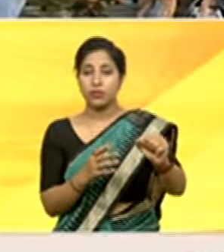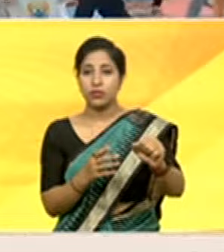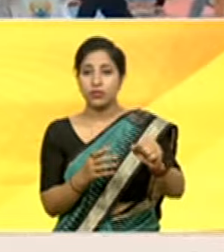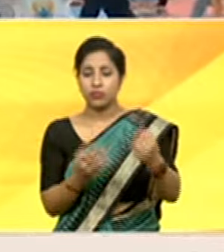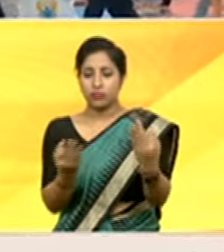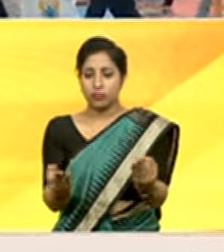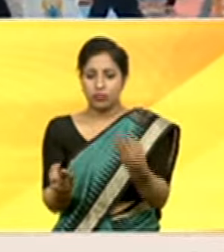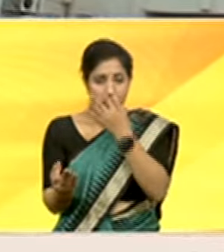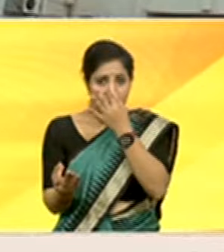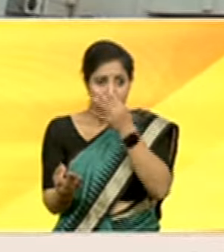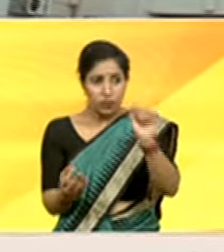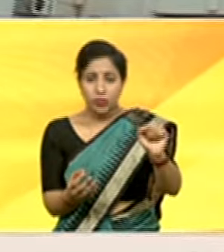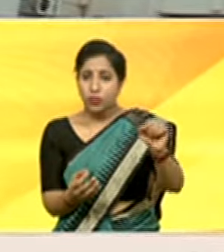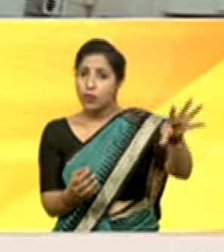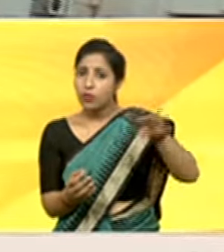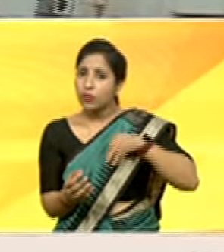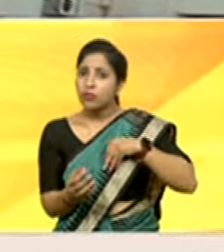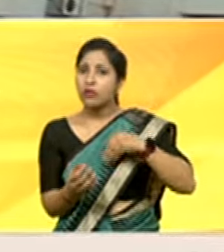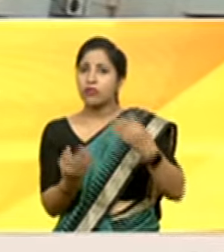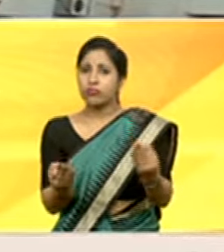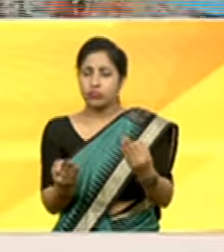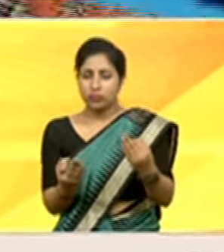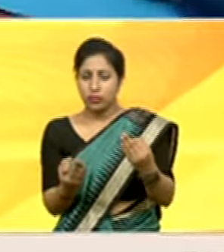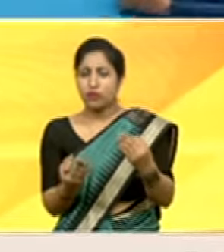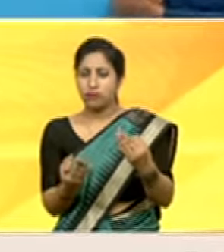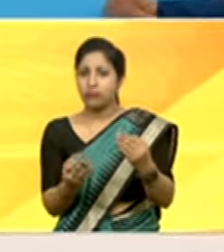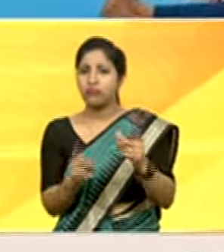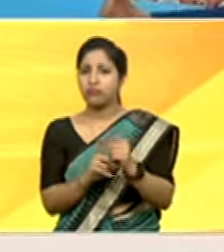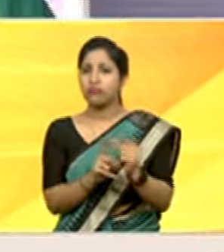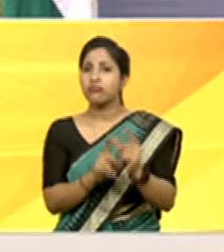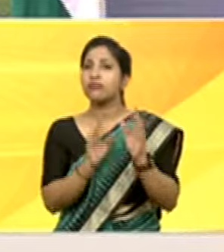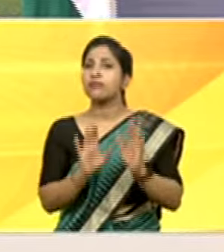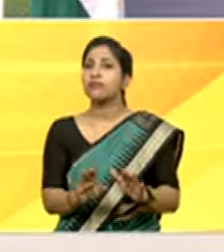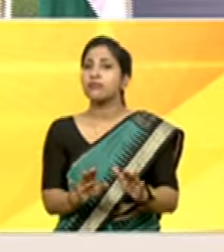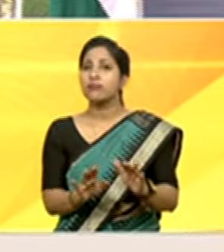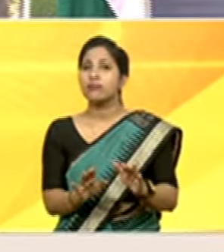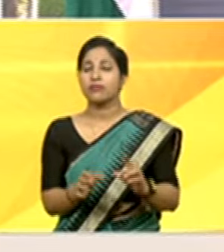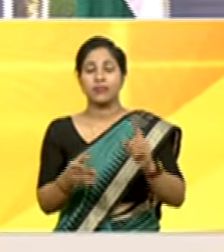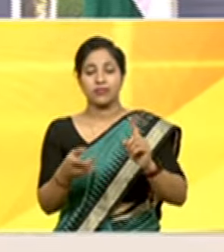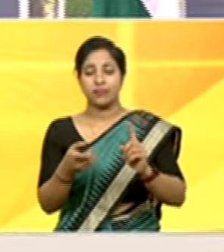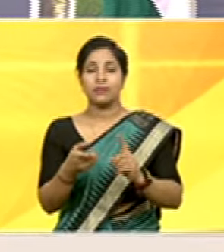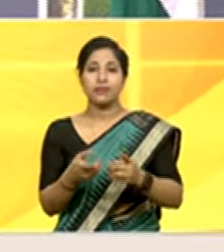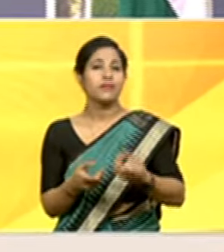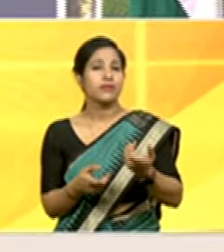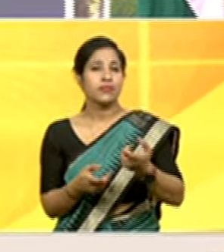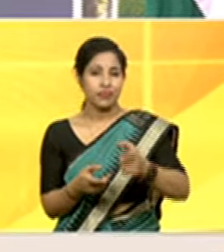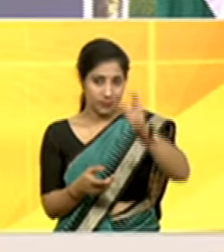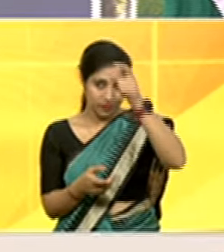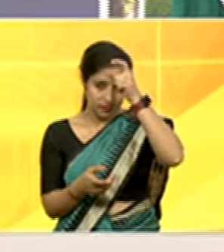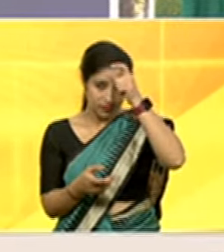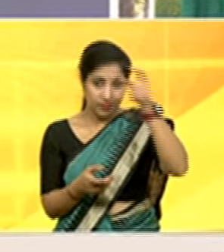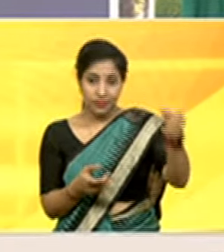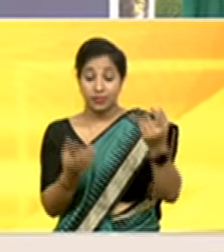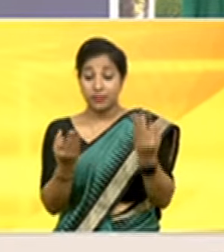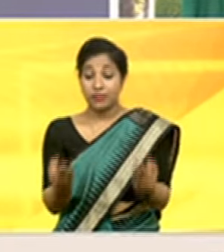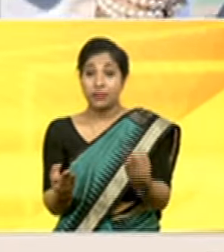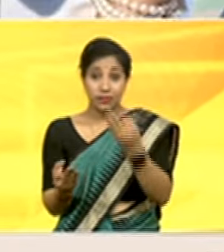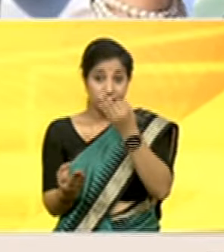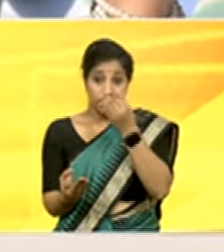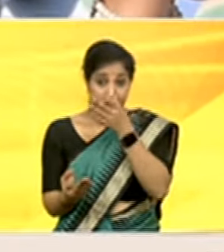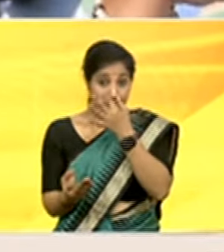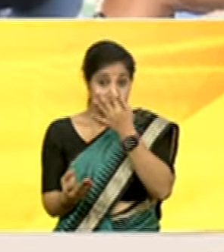योगा सेशन को इंस्ट्रक किया हो। इजिप में इस बार योग दिवस पर